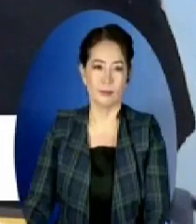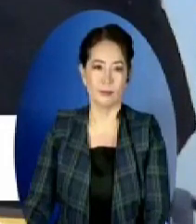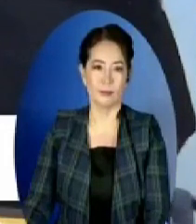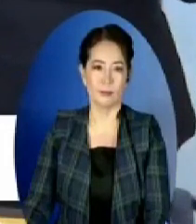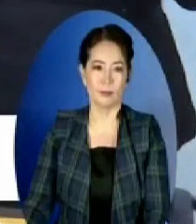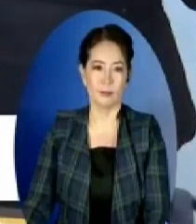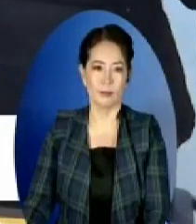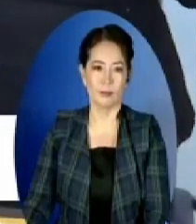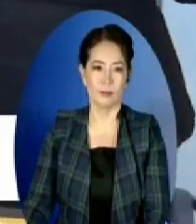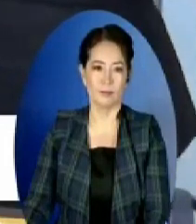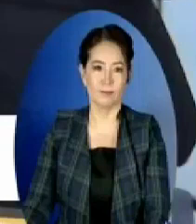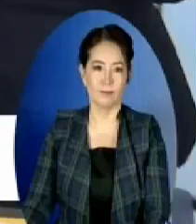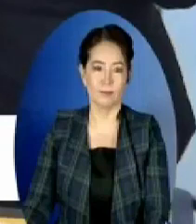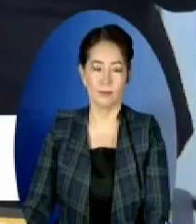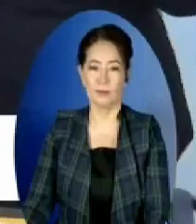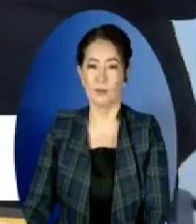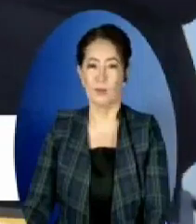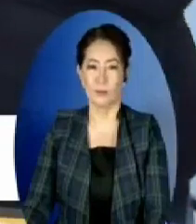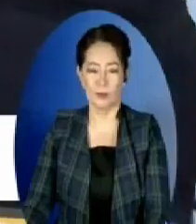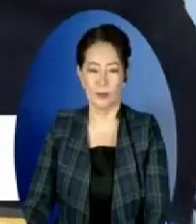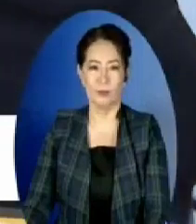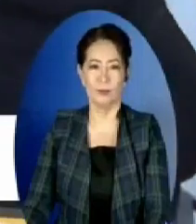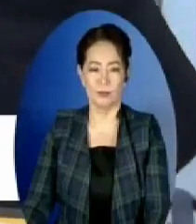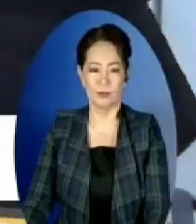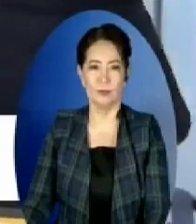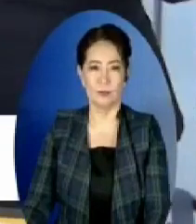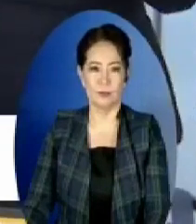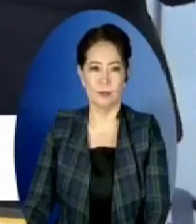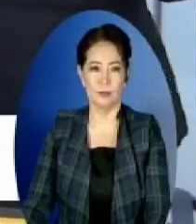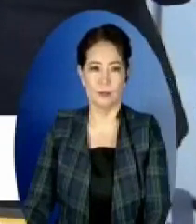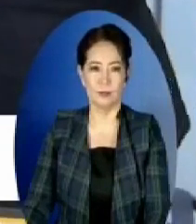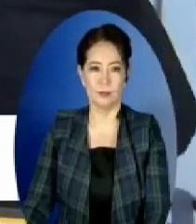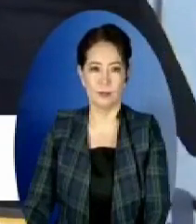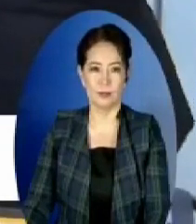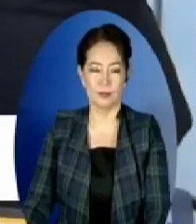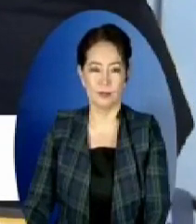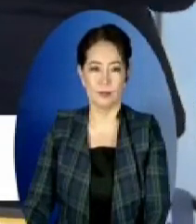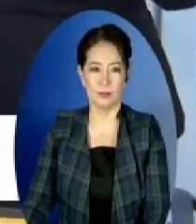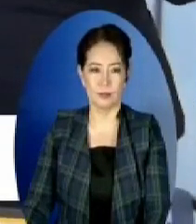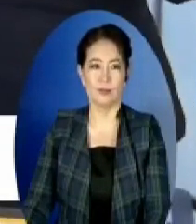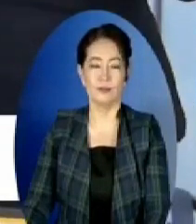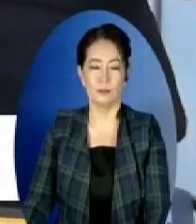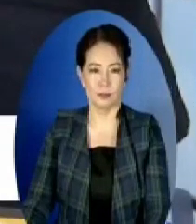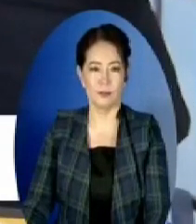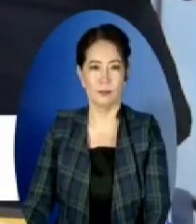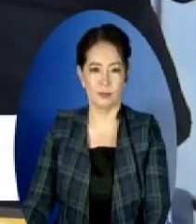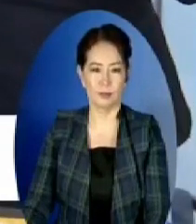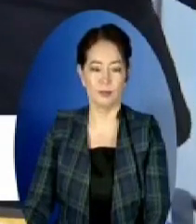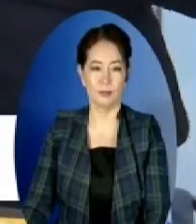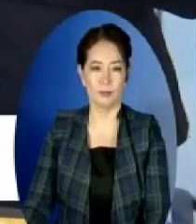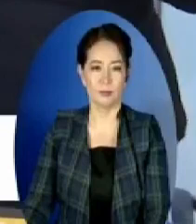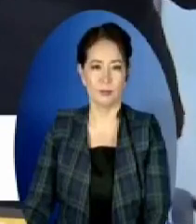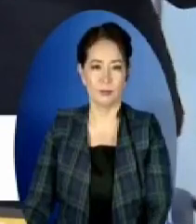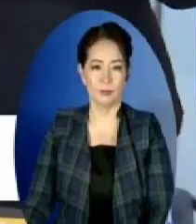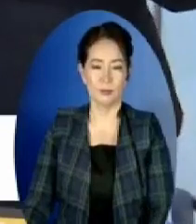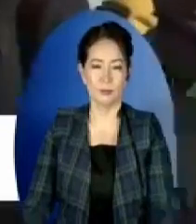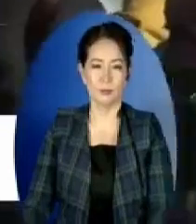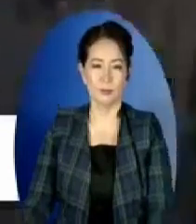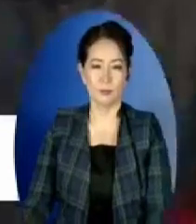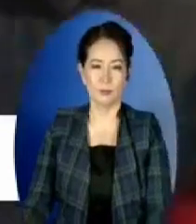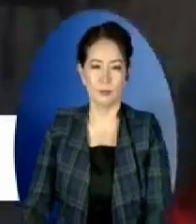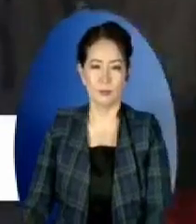байх, хоорондоо одоо хит ойрхон байхгүй байх гэсэн энэ одоо зөвлөмж бол энэ өвчнөөс сэргийлэх одоо үндсэн нэг арга болж